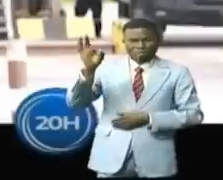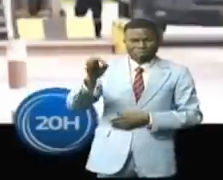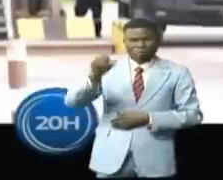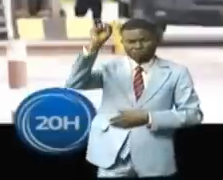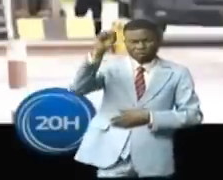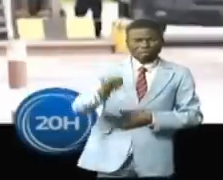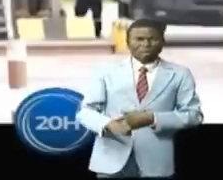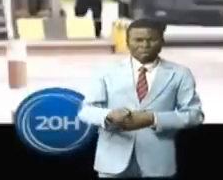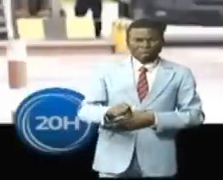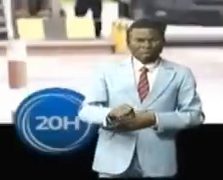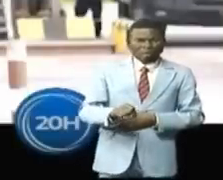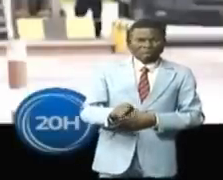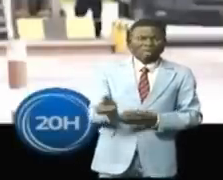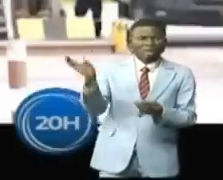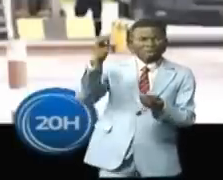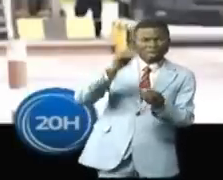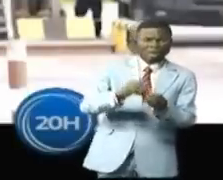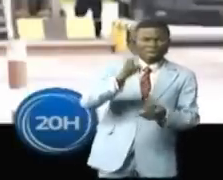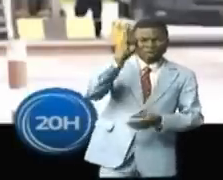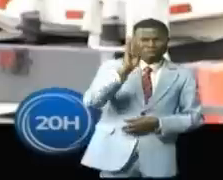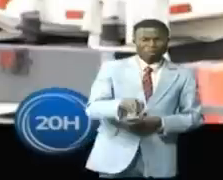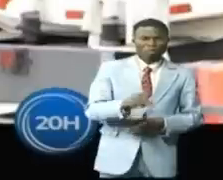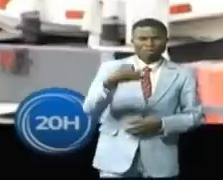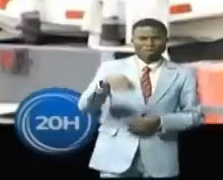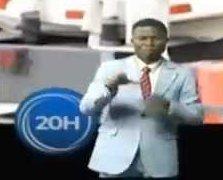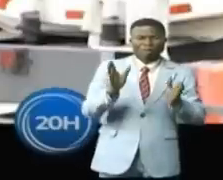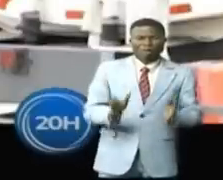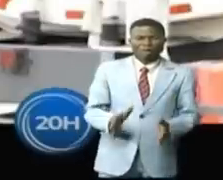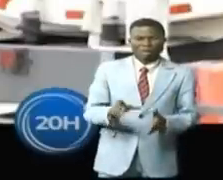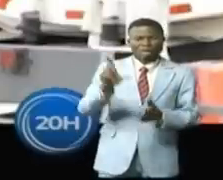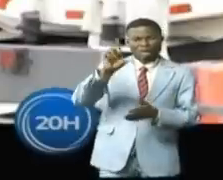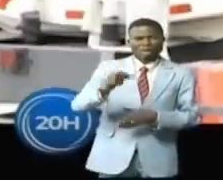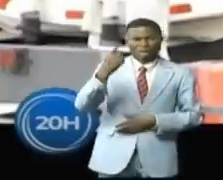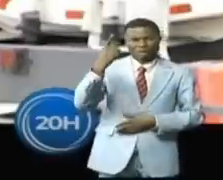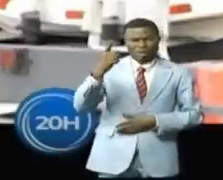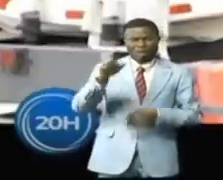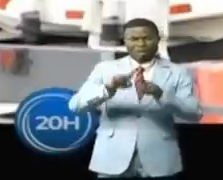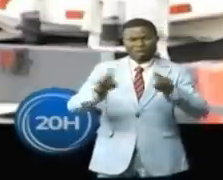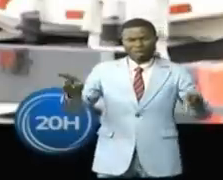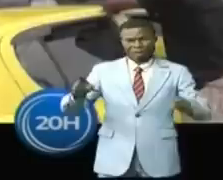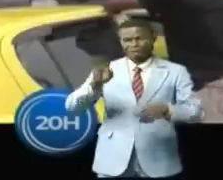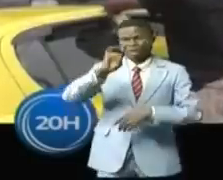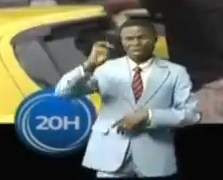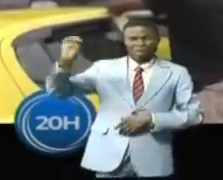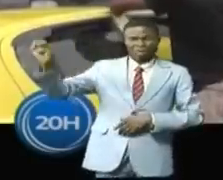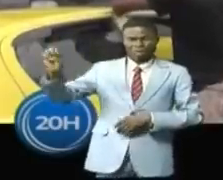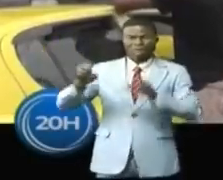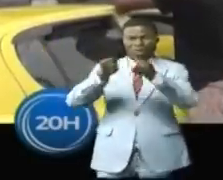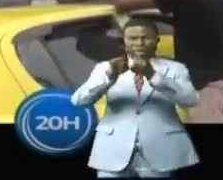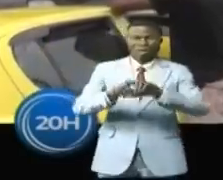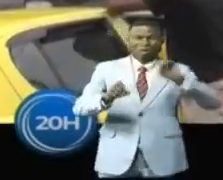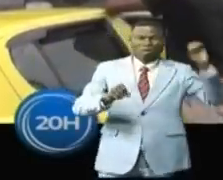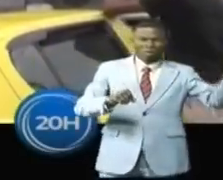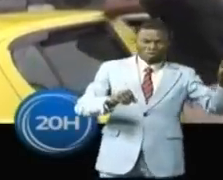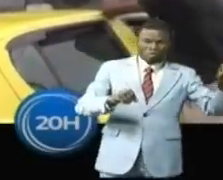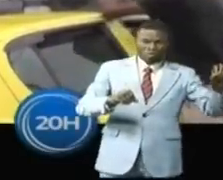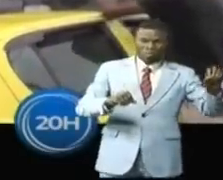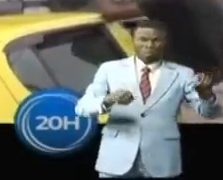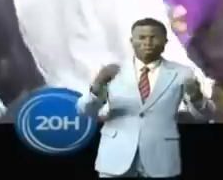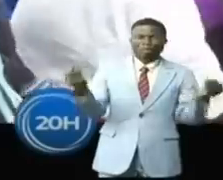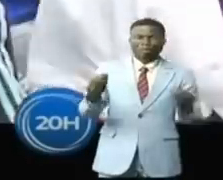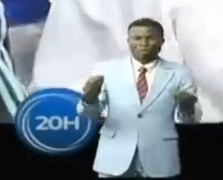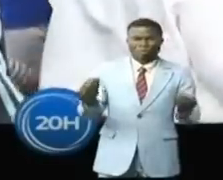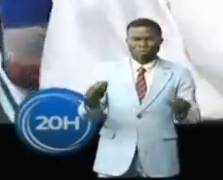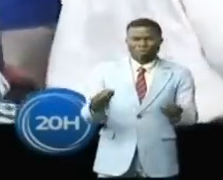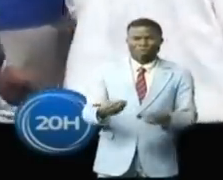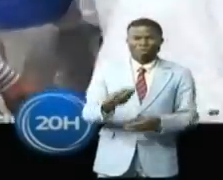a connu un réajustement de 300 francs congolais sur le litre, contrairement à l'est et à l'ouest, pour la simple bonne raison que